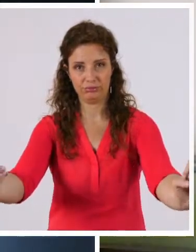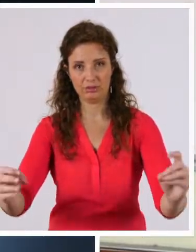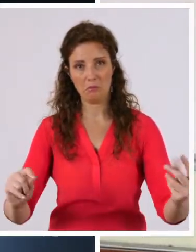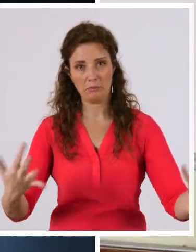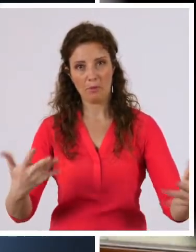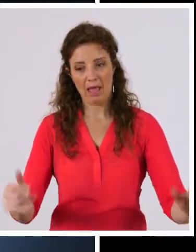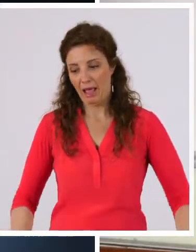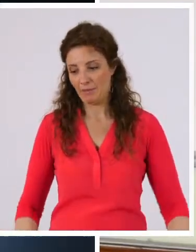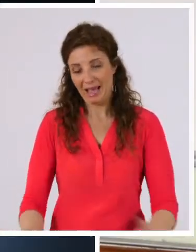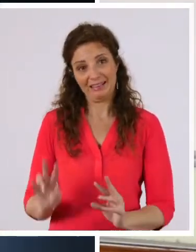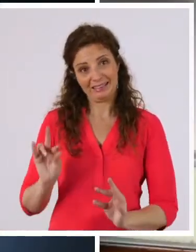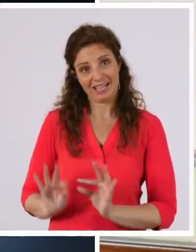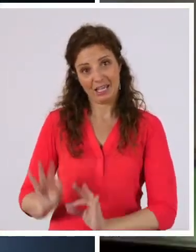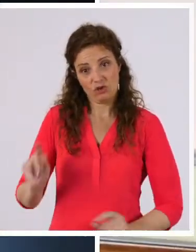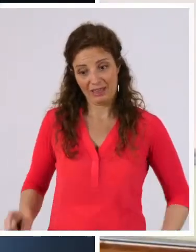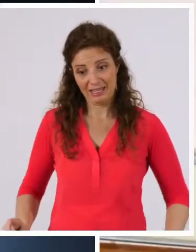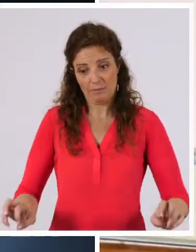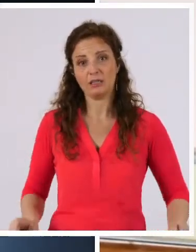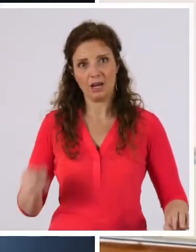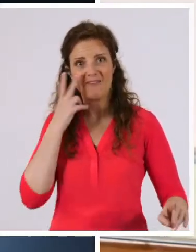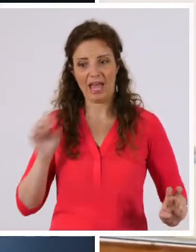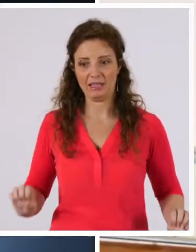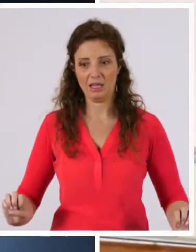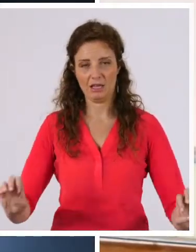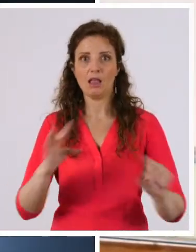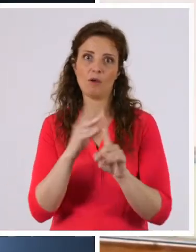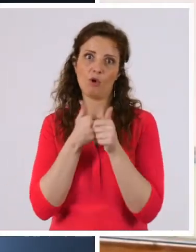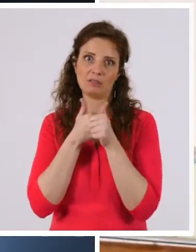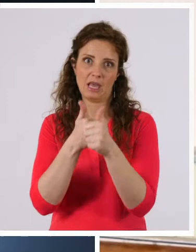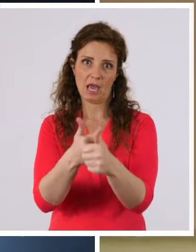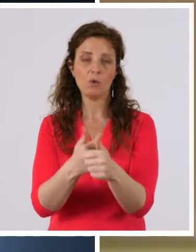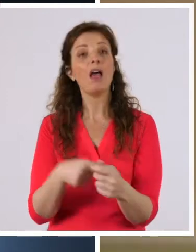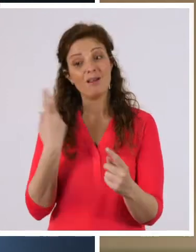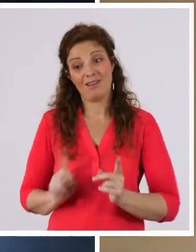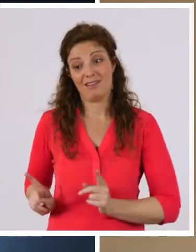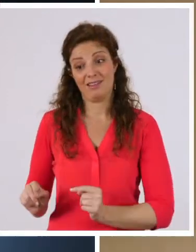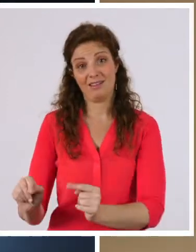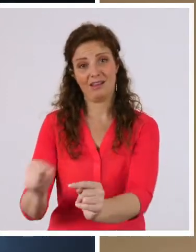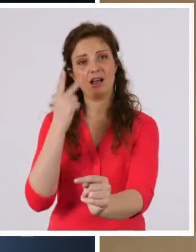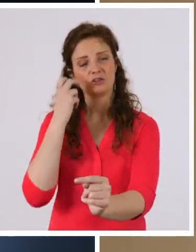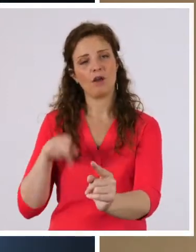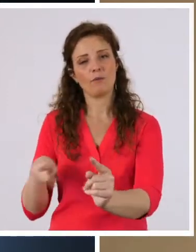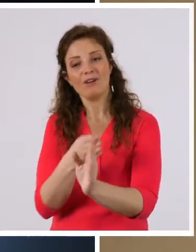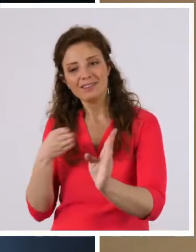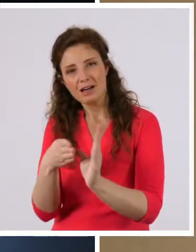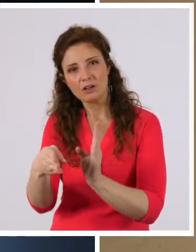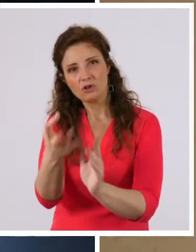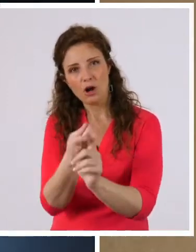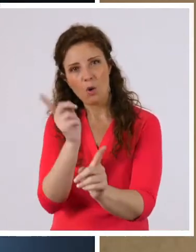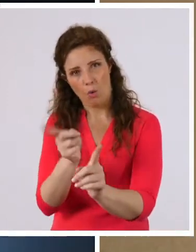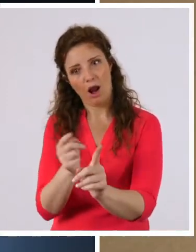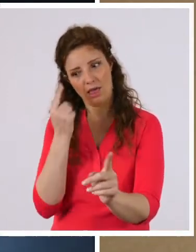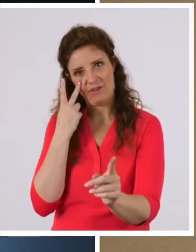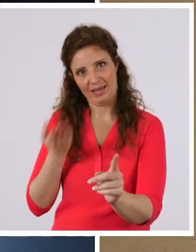ad un'altezza di circa 30 cm dal piano di calpestio, sulle quali troverete anche indicata la direzione da seguire.